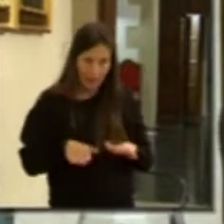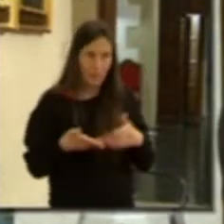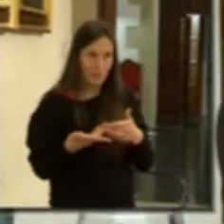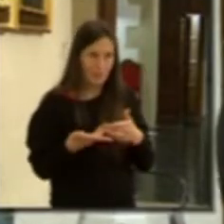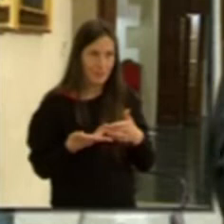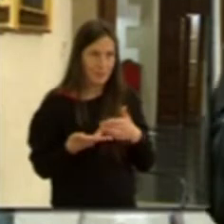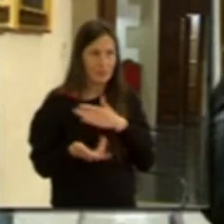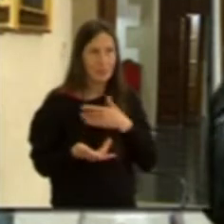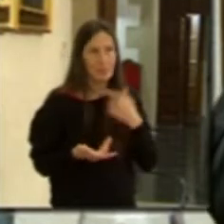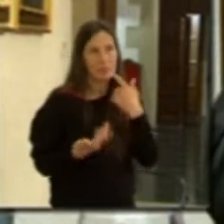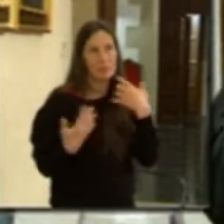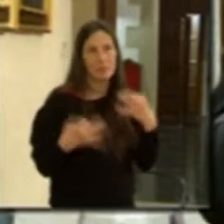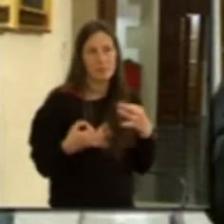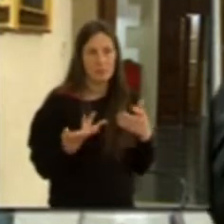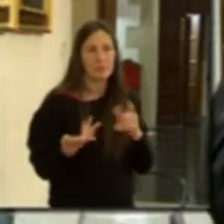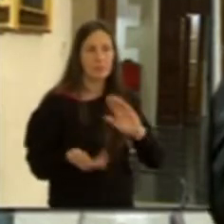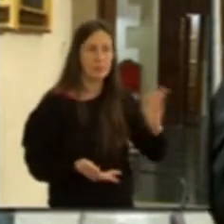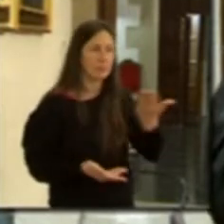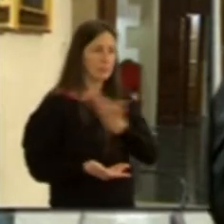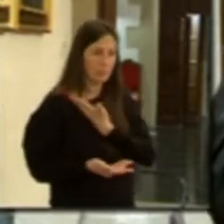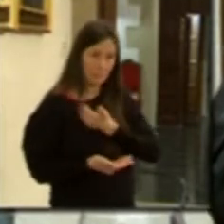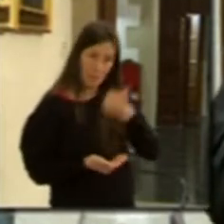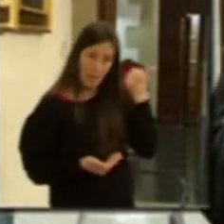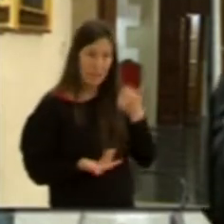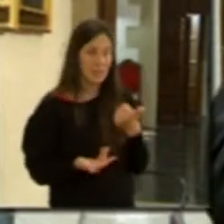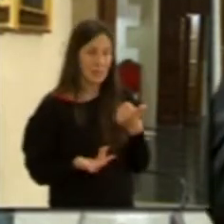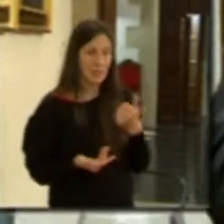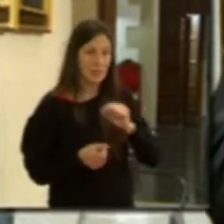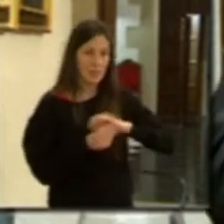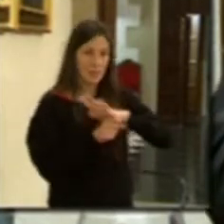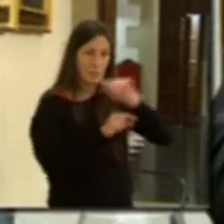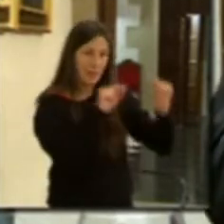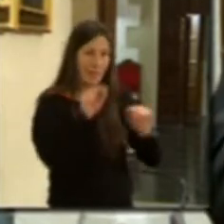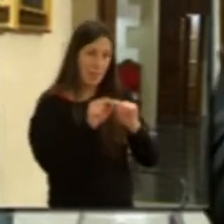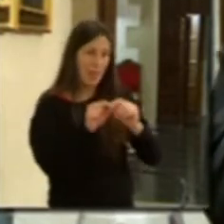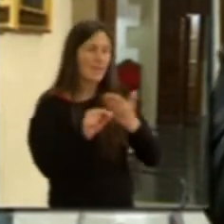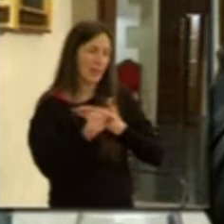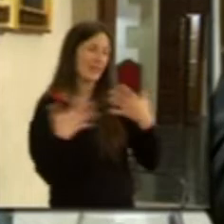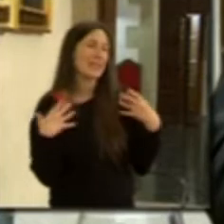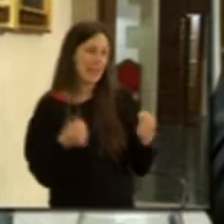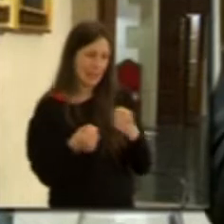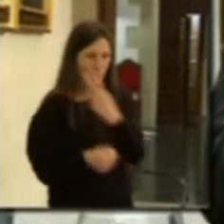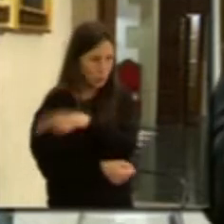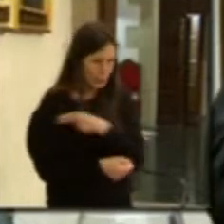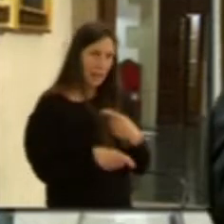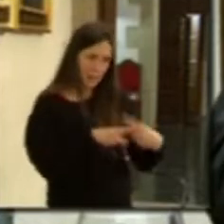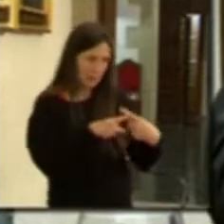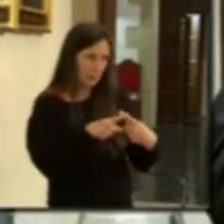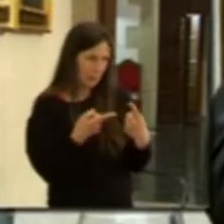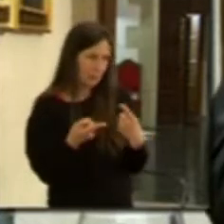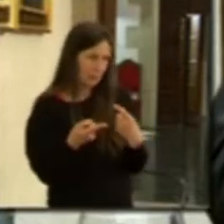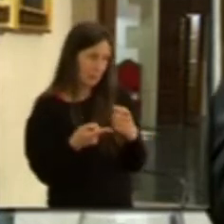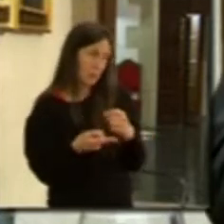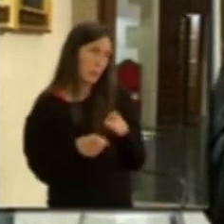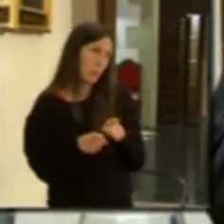important, l'impacte més immediat de la pandèmia és l'impacte sanitari. I això és important tenir-ho present. Per tant, aquí jo voldria fer un